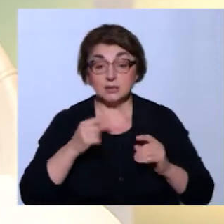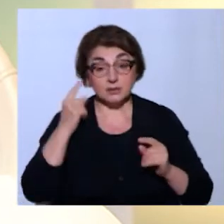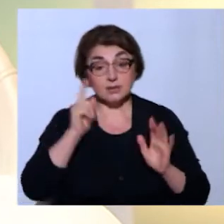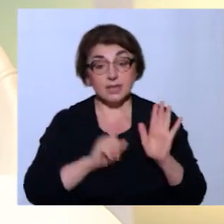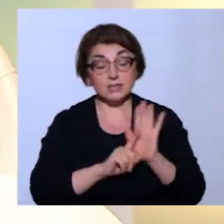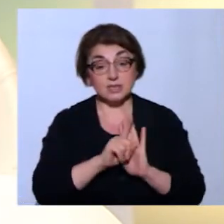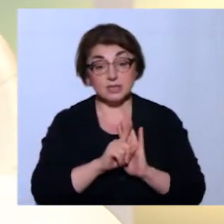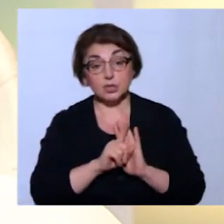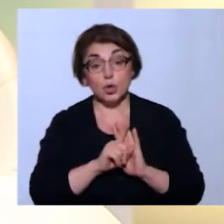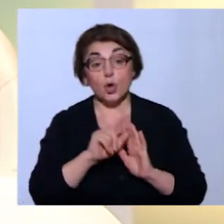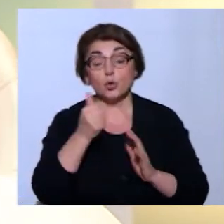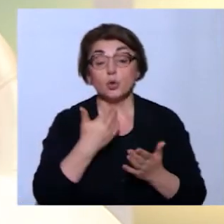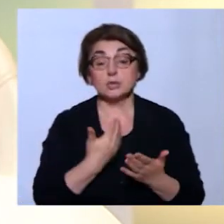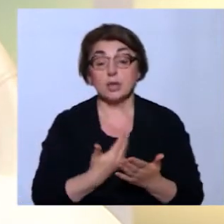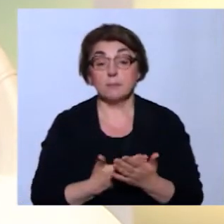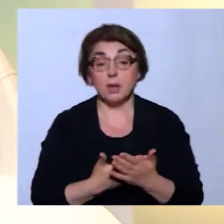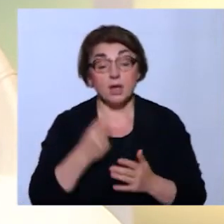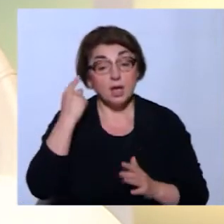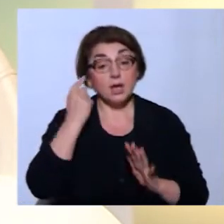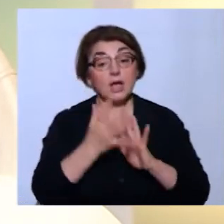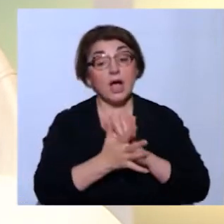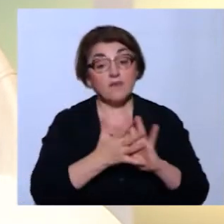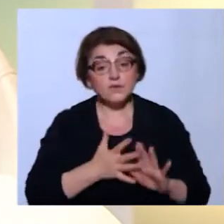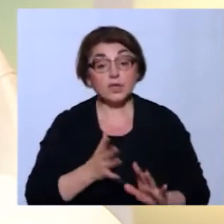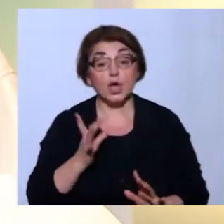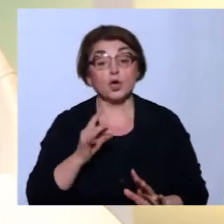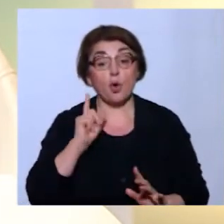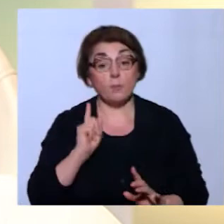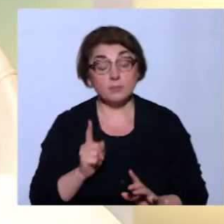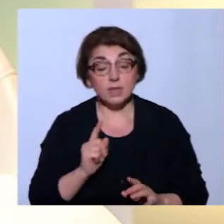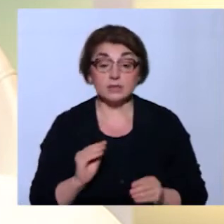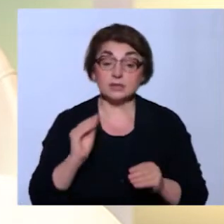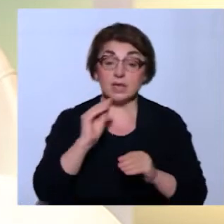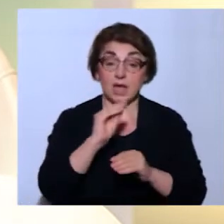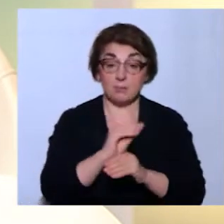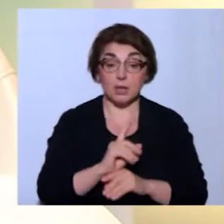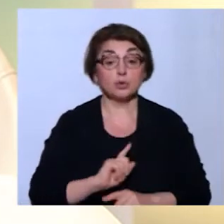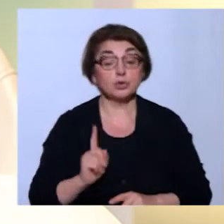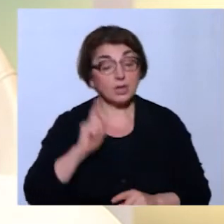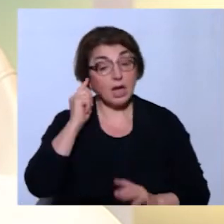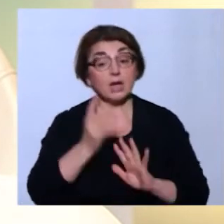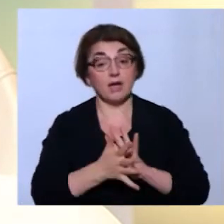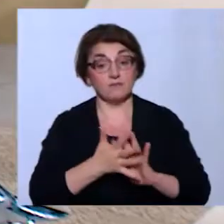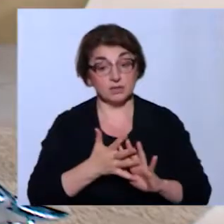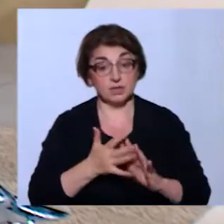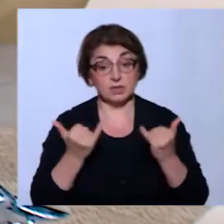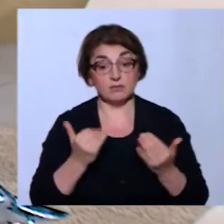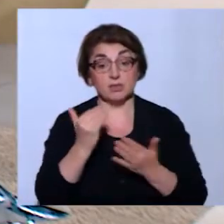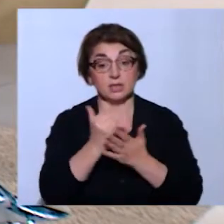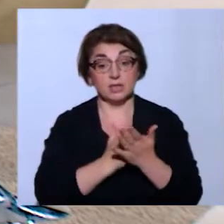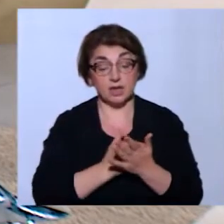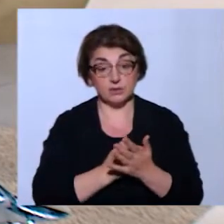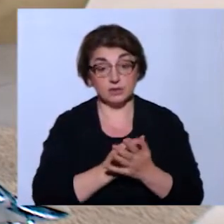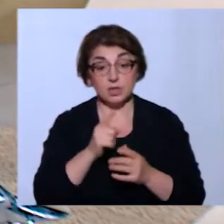დასაწყისი, როგორიც არის მაგალითად გავიგე რომ და მიამატოთ ამის შემდეგ რა გაიგეთ დღევანდელი გაკვეთილით, რა